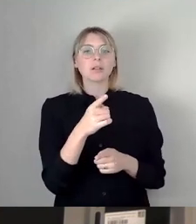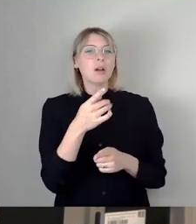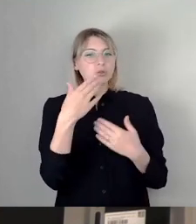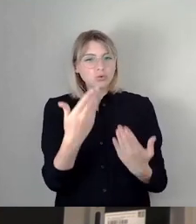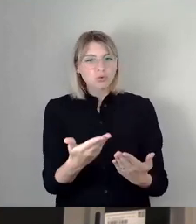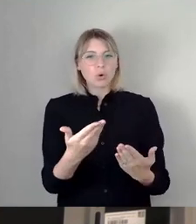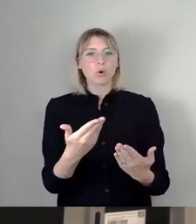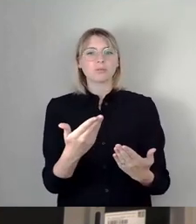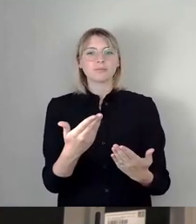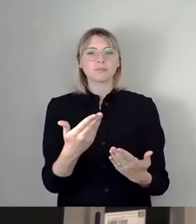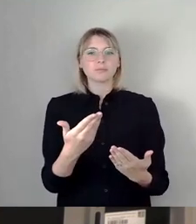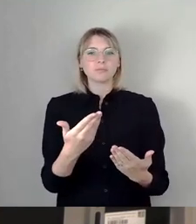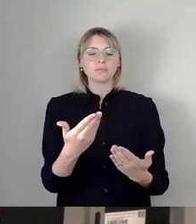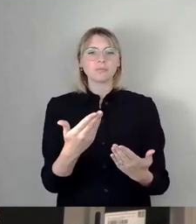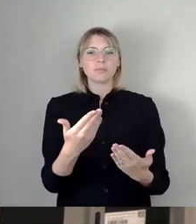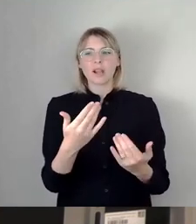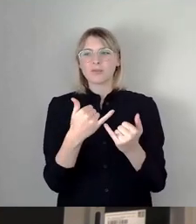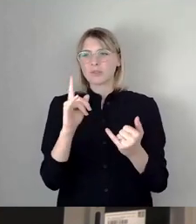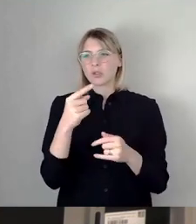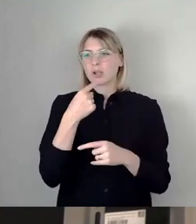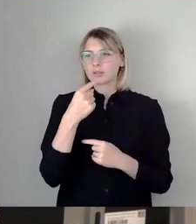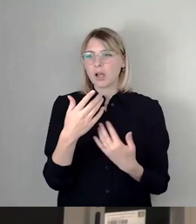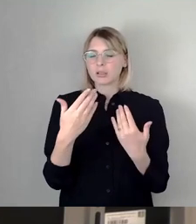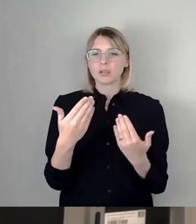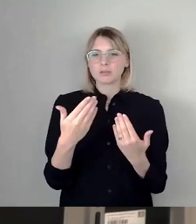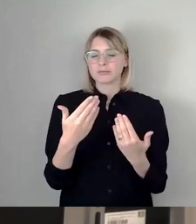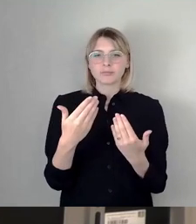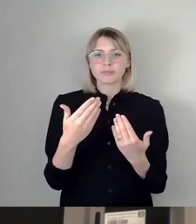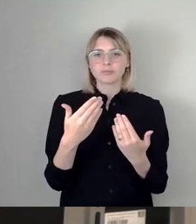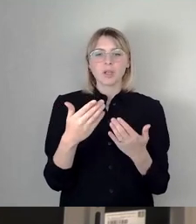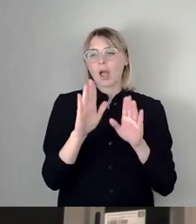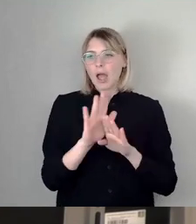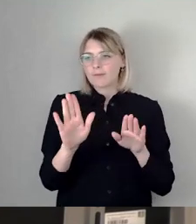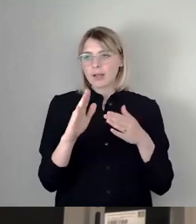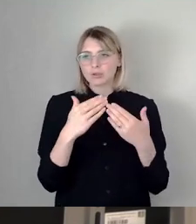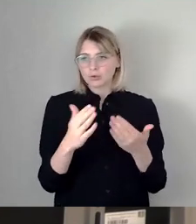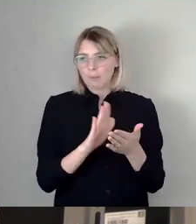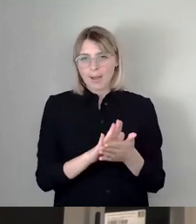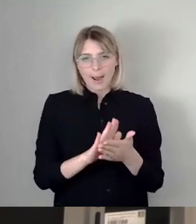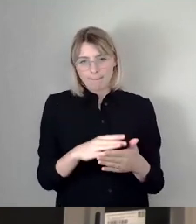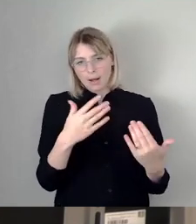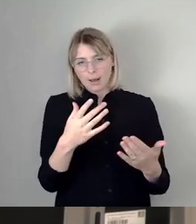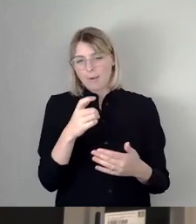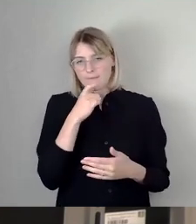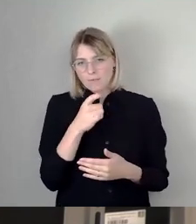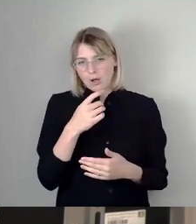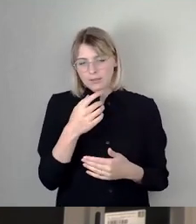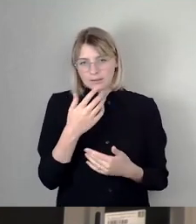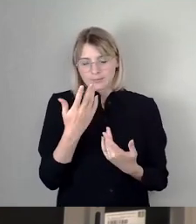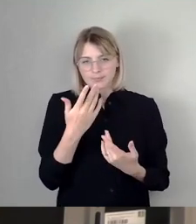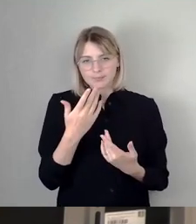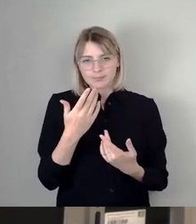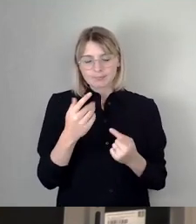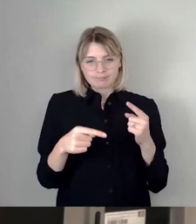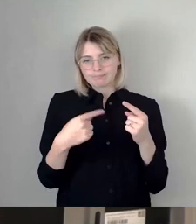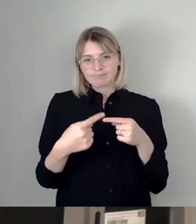unerträgliche, wie soll ich das jetzt nennen? Fällt kein Wort ein. Ich lasse es da mal so stehen. Seitens der Sachsenenergie ist hier,